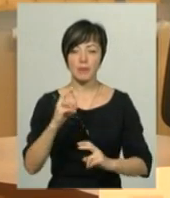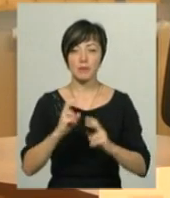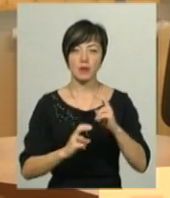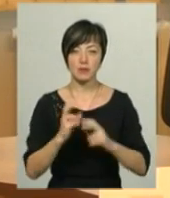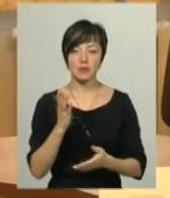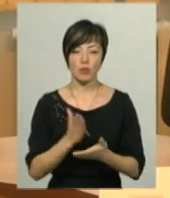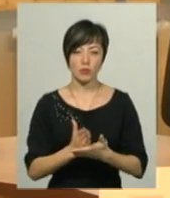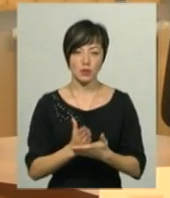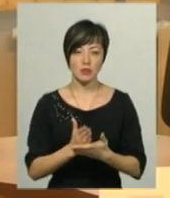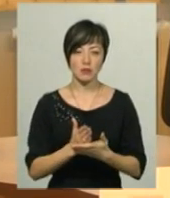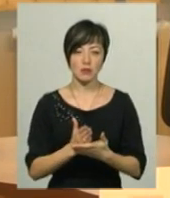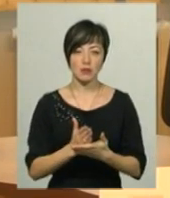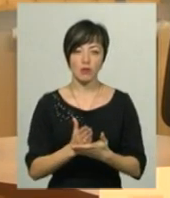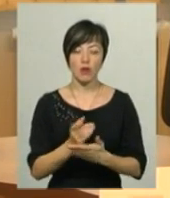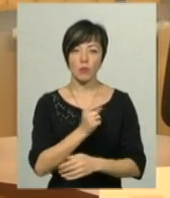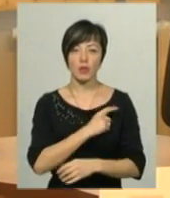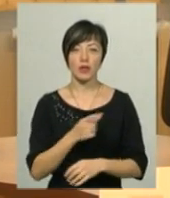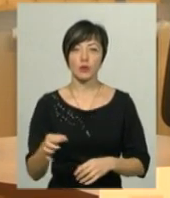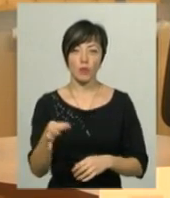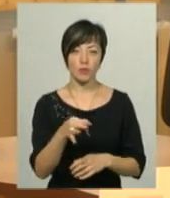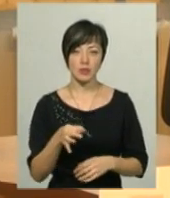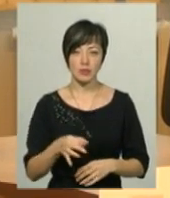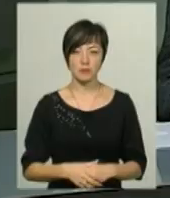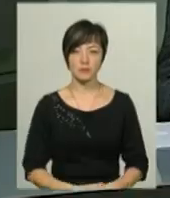яке знаходиться в Одеській області.